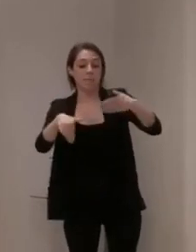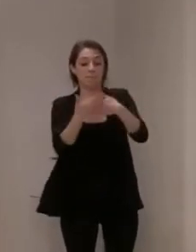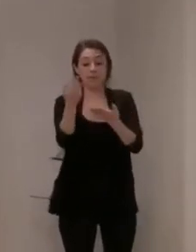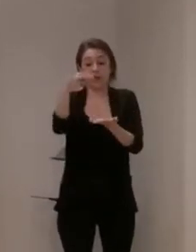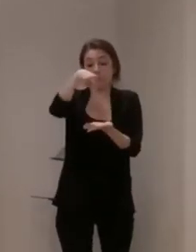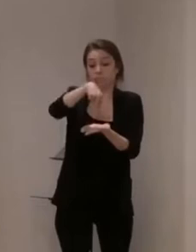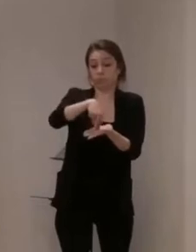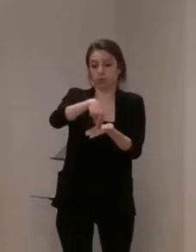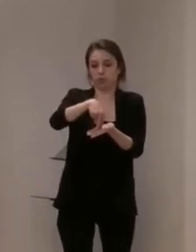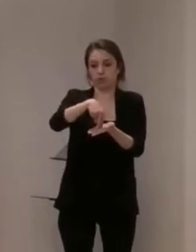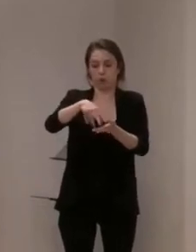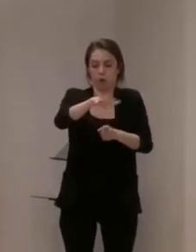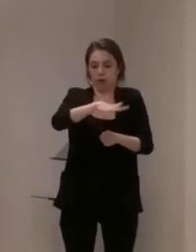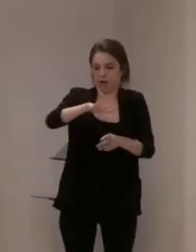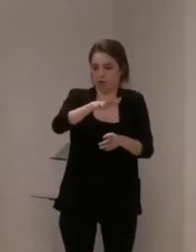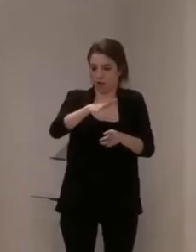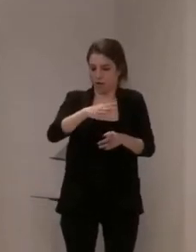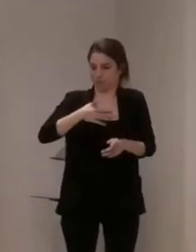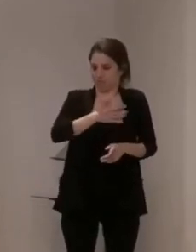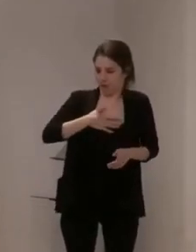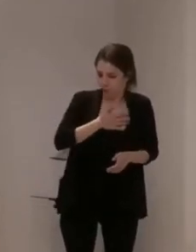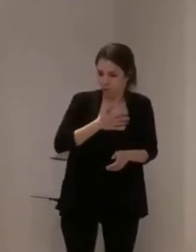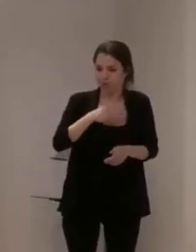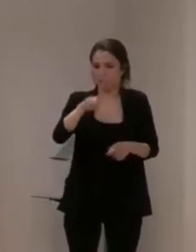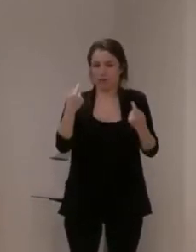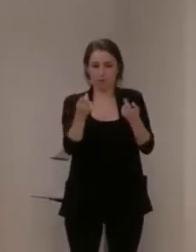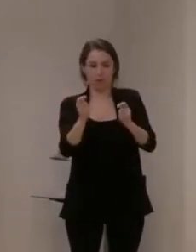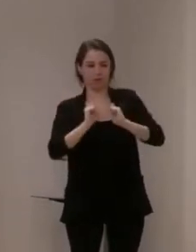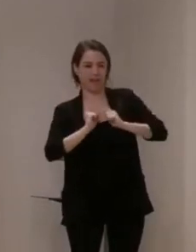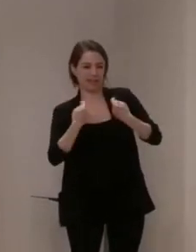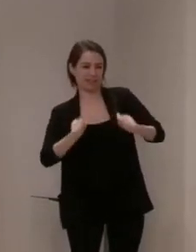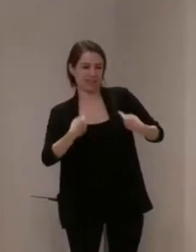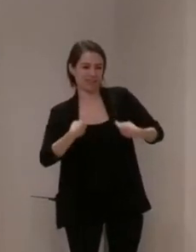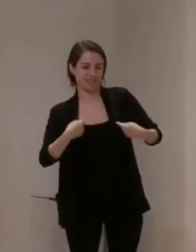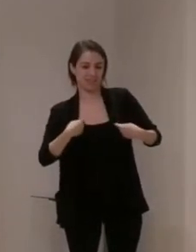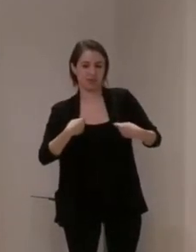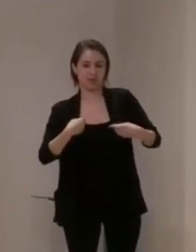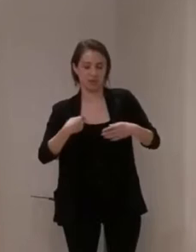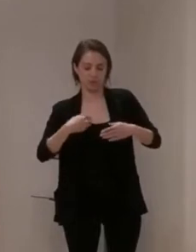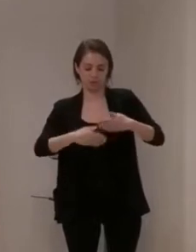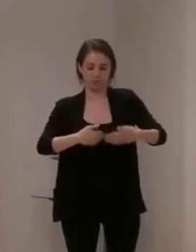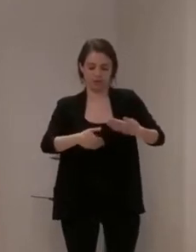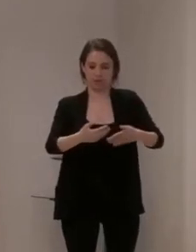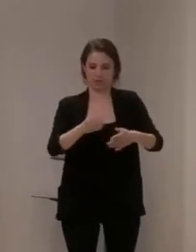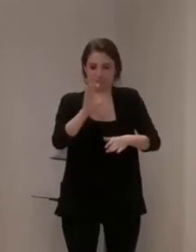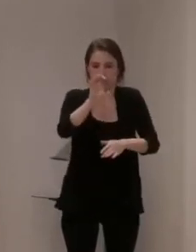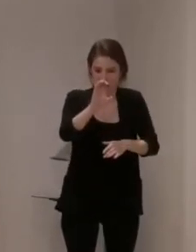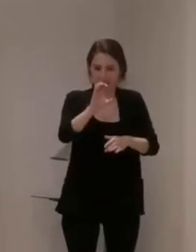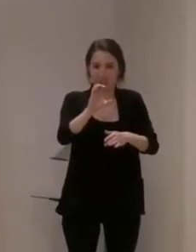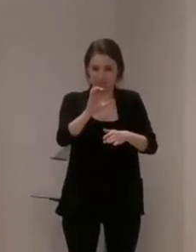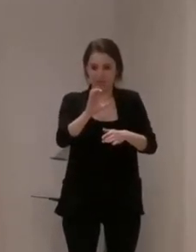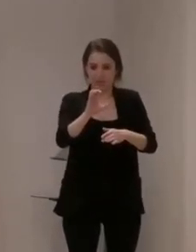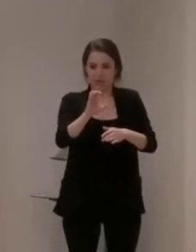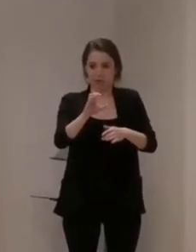àmbit que t'agrada i que a més tens la sensació que és la davant del país, que no és un àmbit